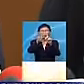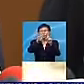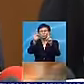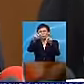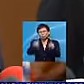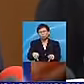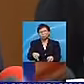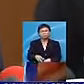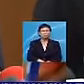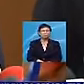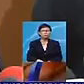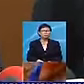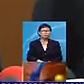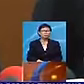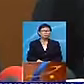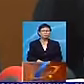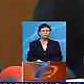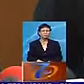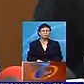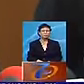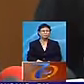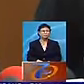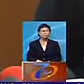149 orang, dan untuk dokumentasi